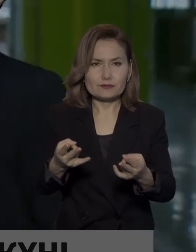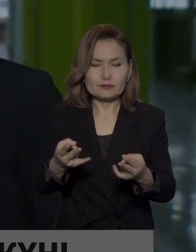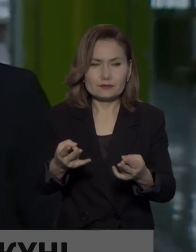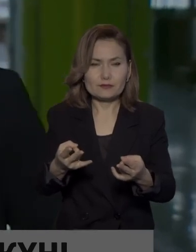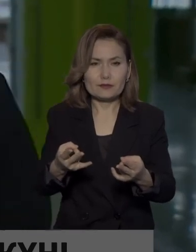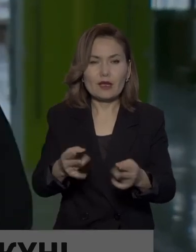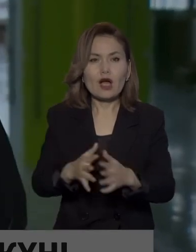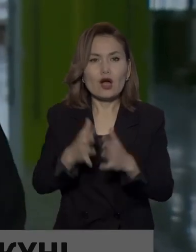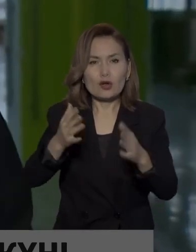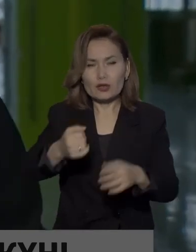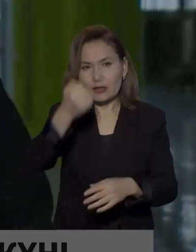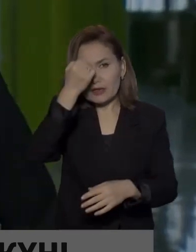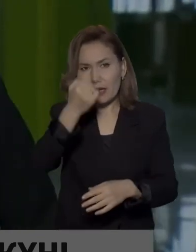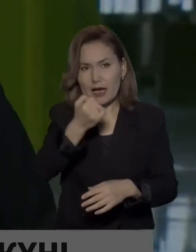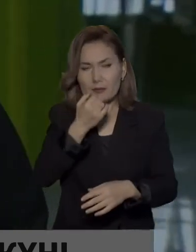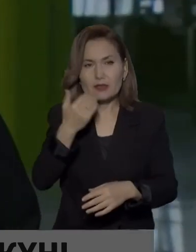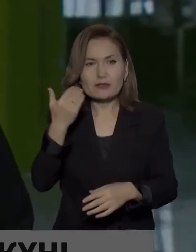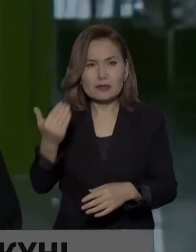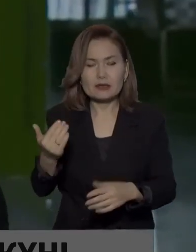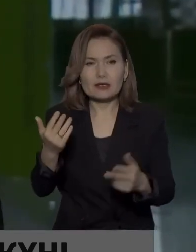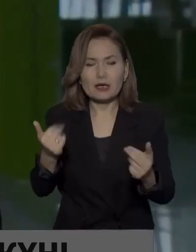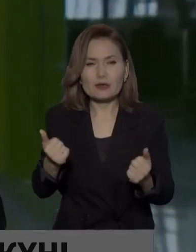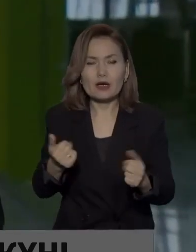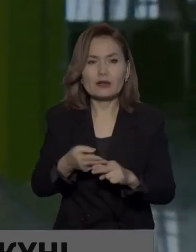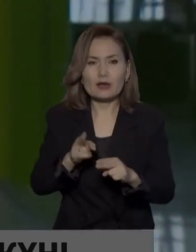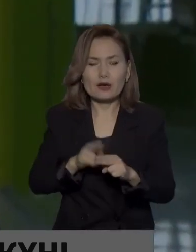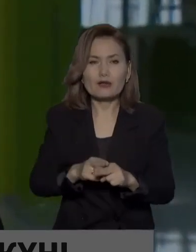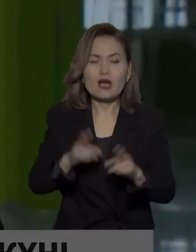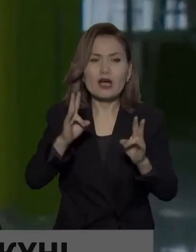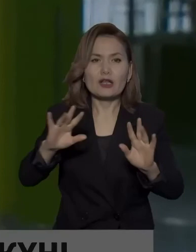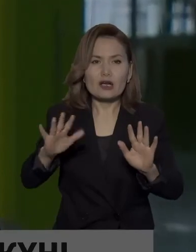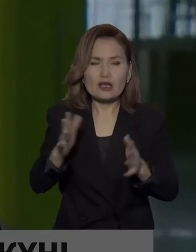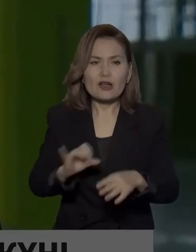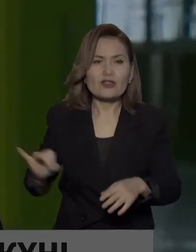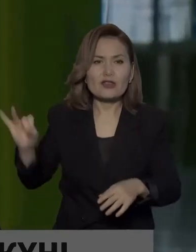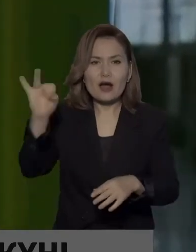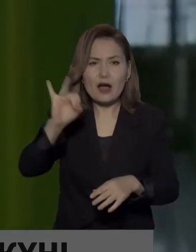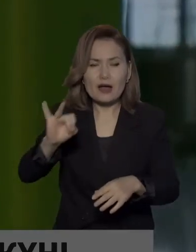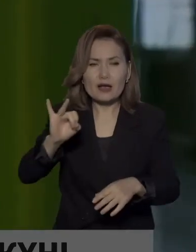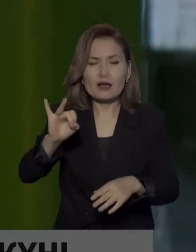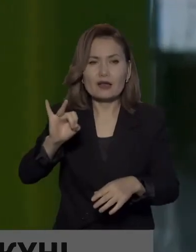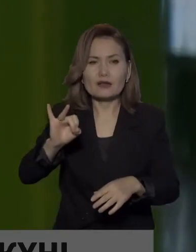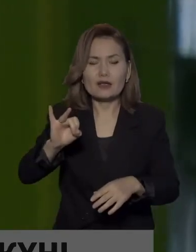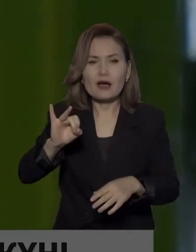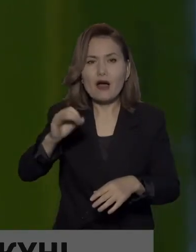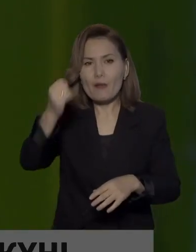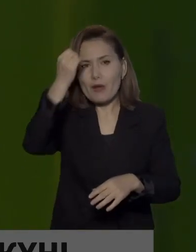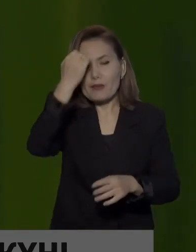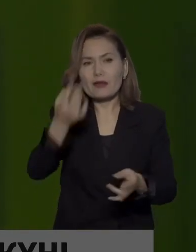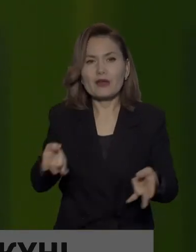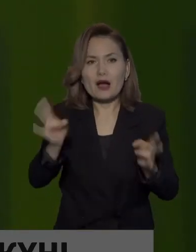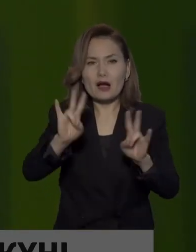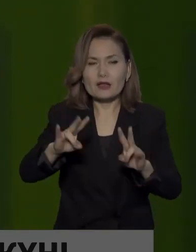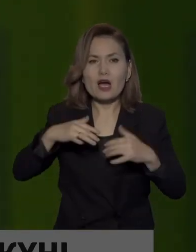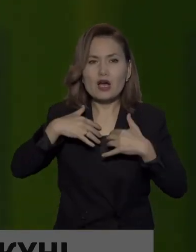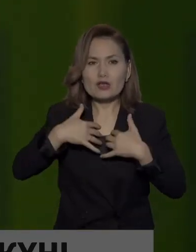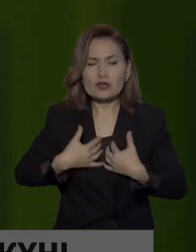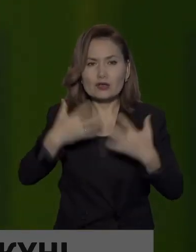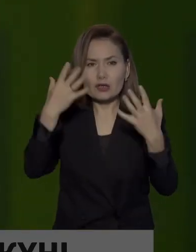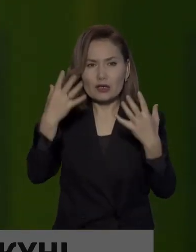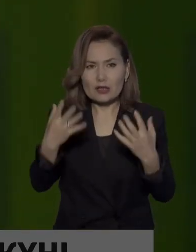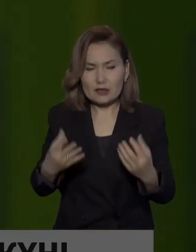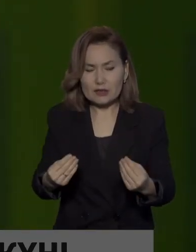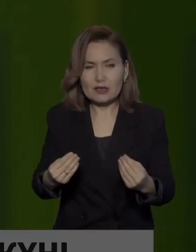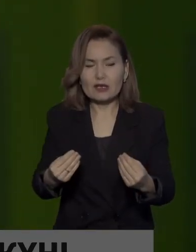Рахмет аға, көп рахмет. Енді бұл оқиғалар біздің тарихта бүгінгі күн қаралы күн ретінде тарихқа енетіні